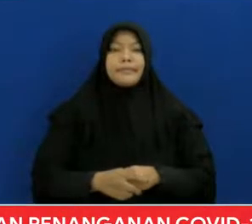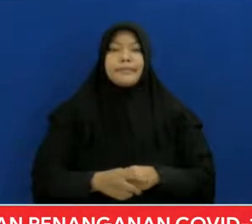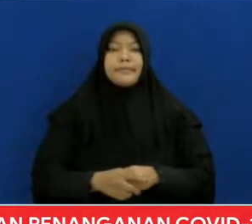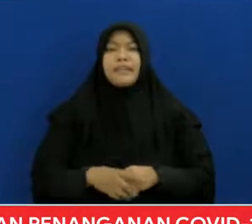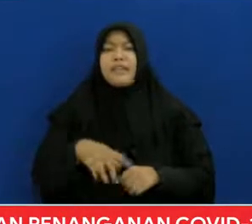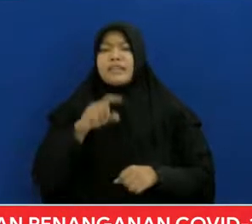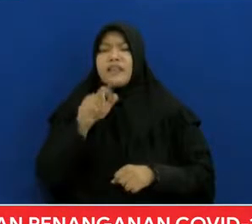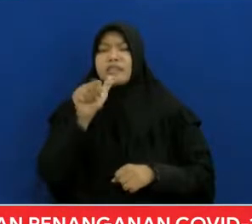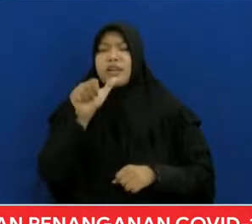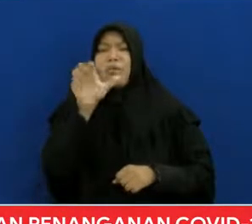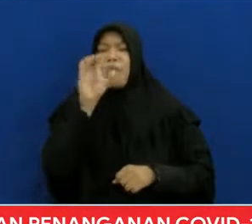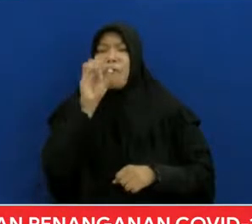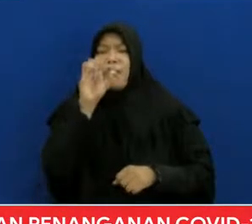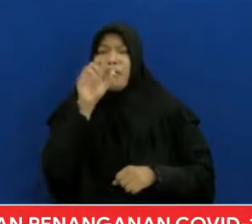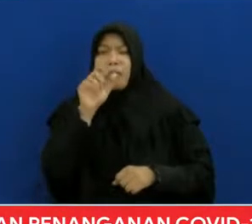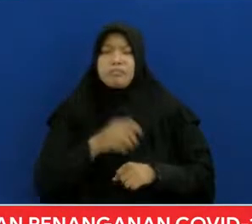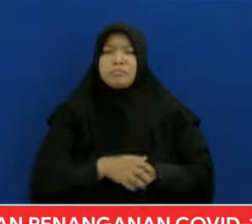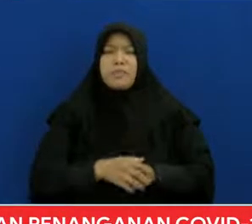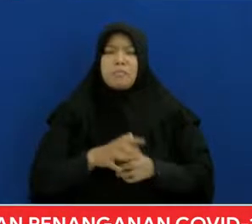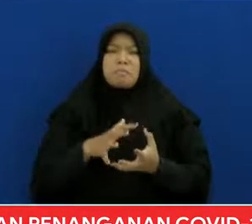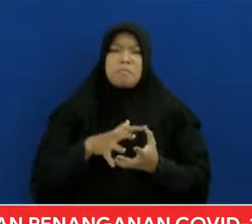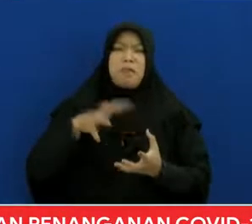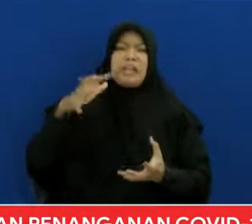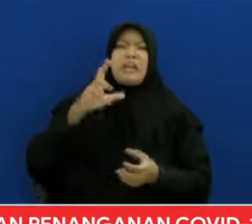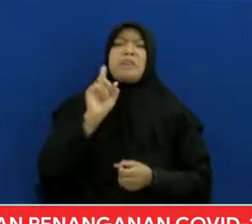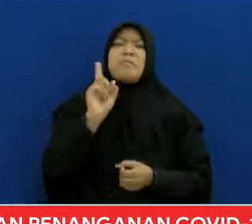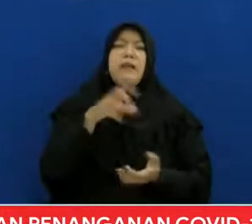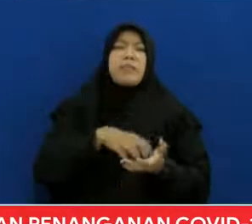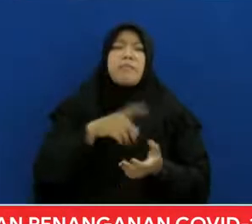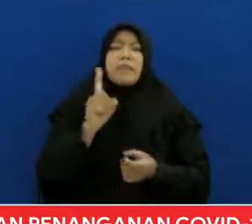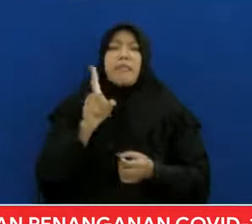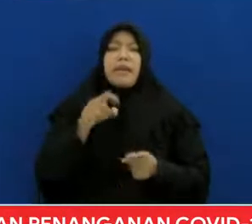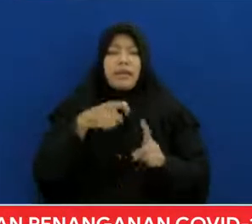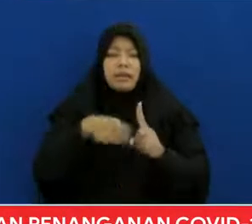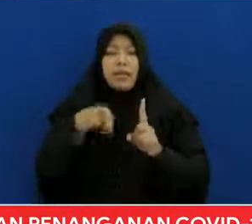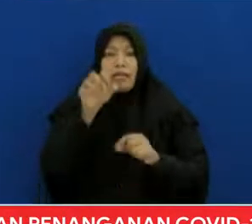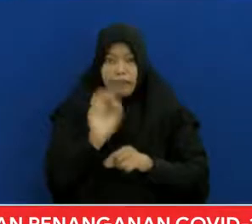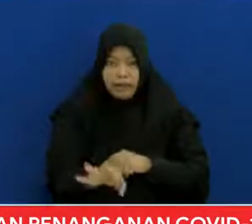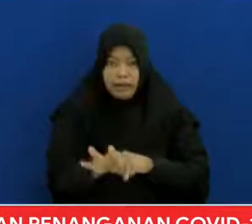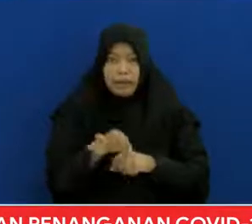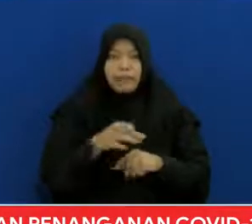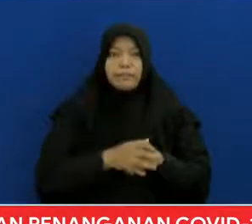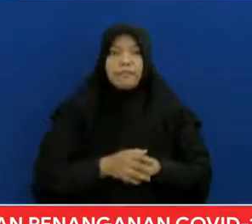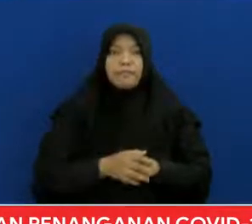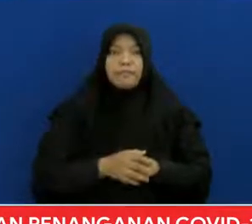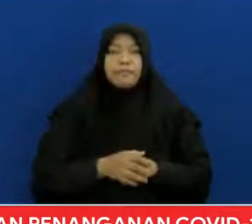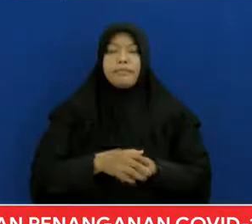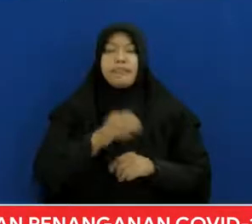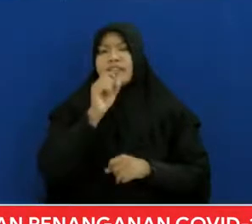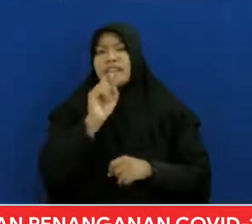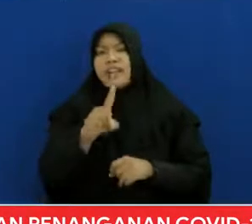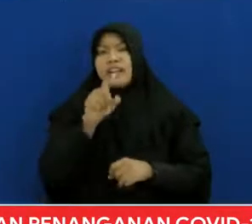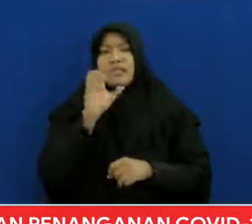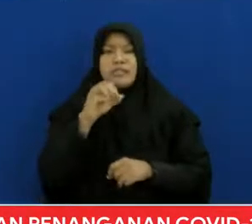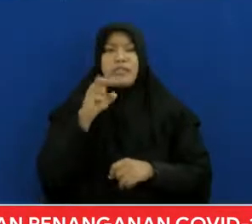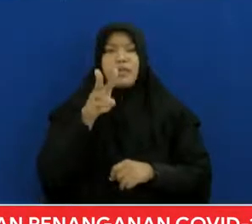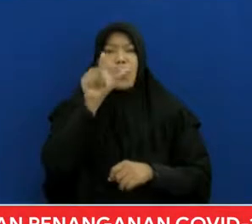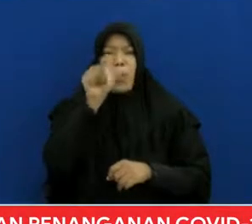160 orang tersebut yang terbanyak dirawat di Kota Medan sebanyak 102